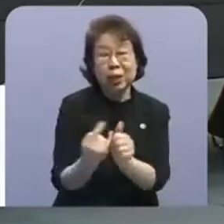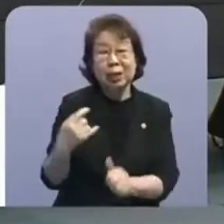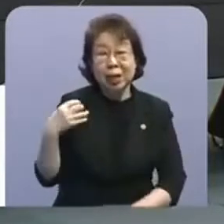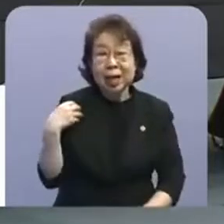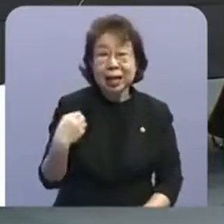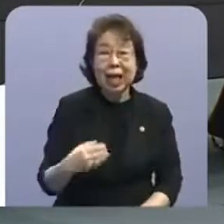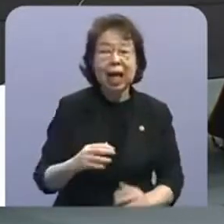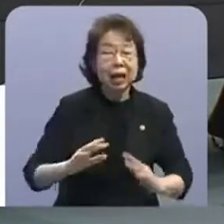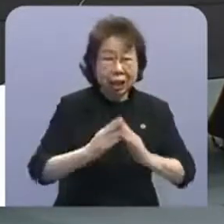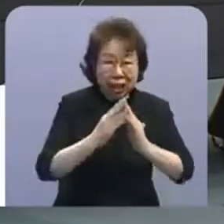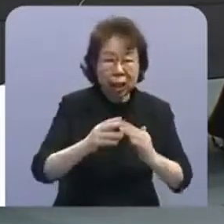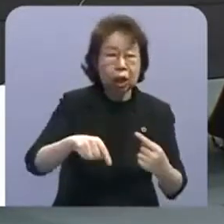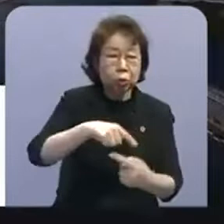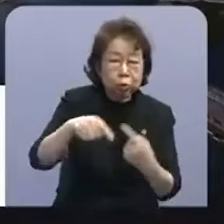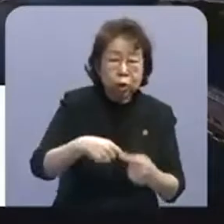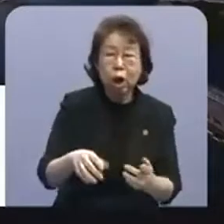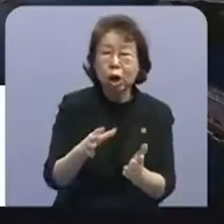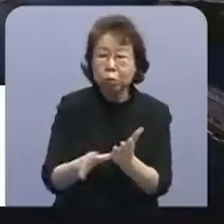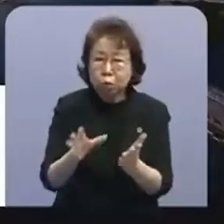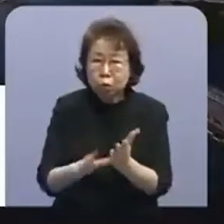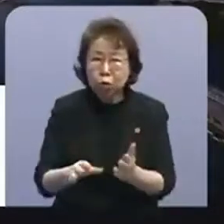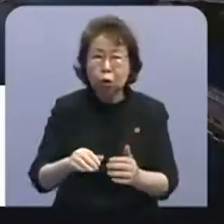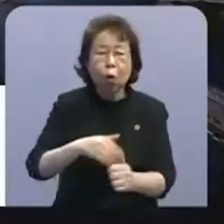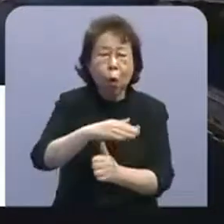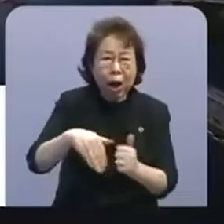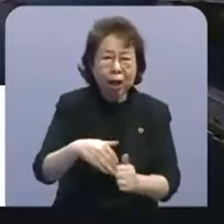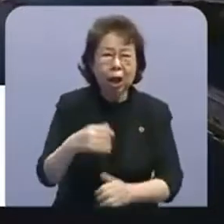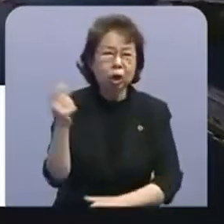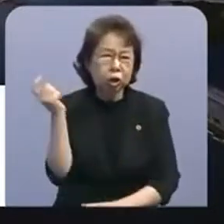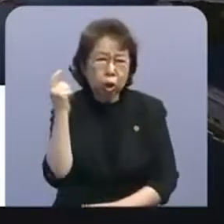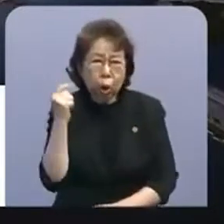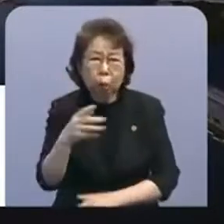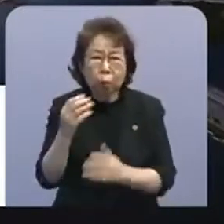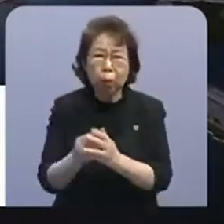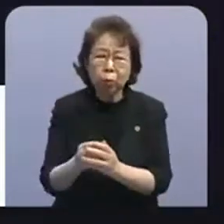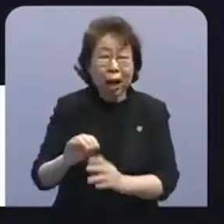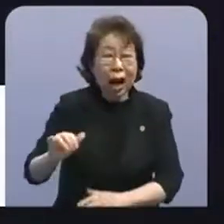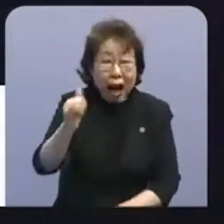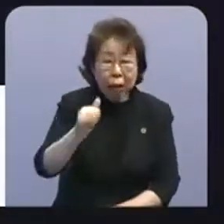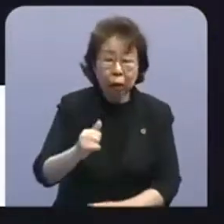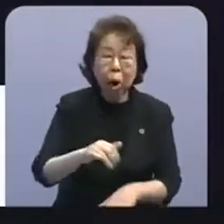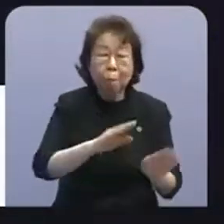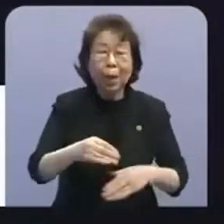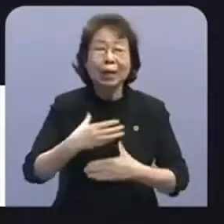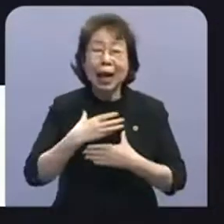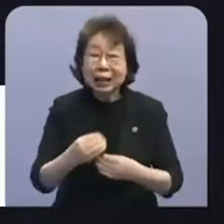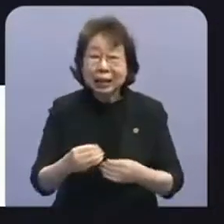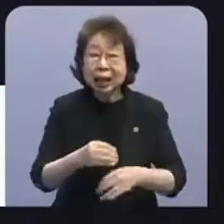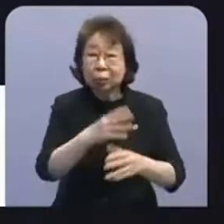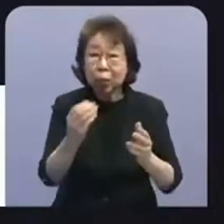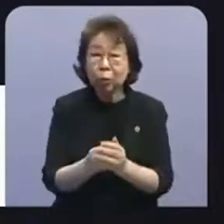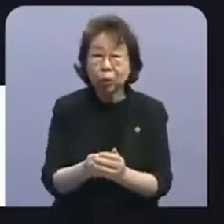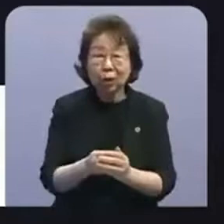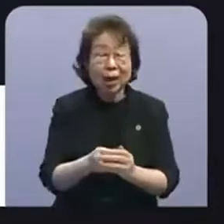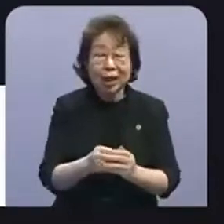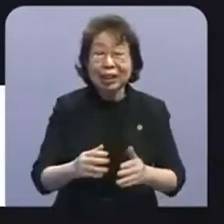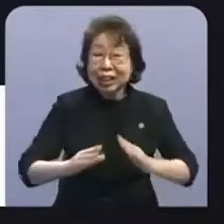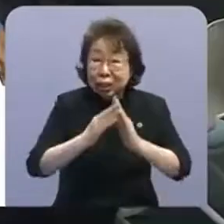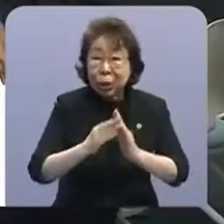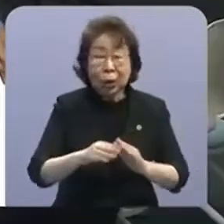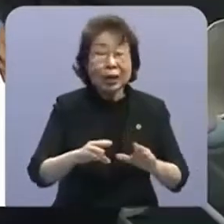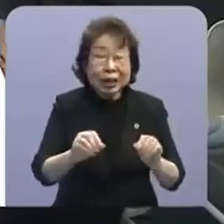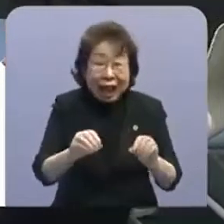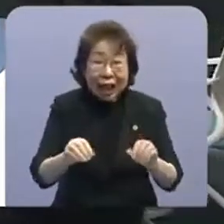시설과 운영, 물류와 수요, 소음과 환경, 항공과 해양 안전, 시공과 지반, 도시와 교통